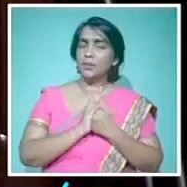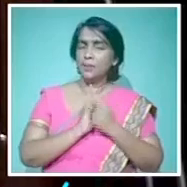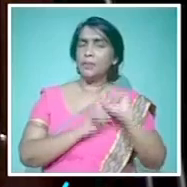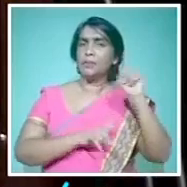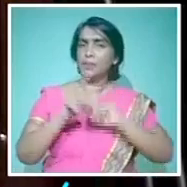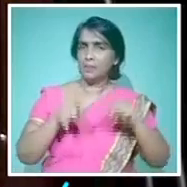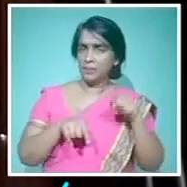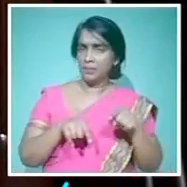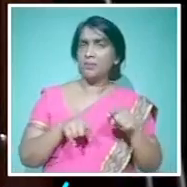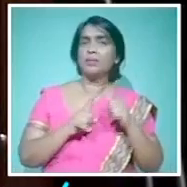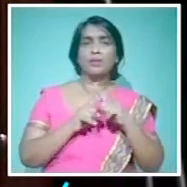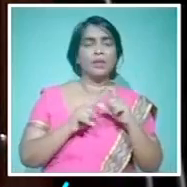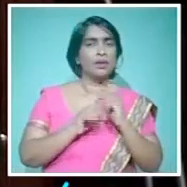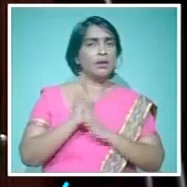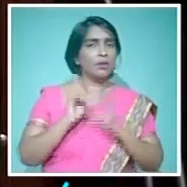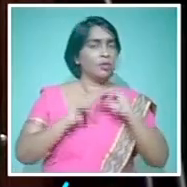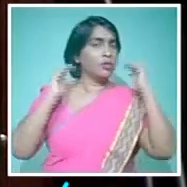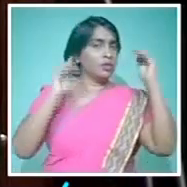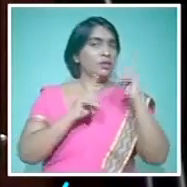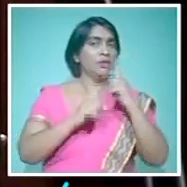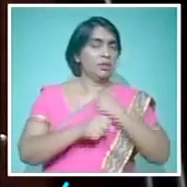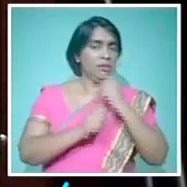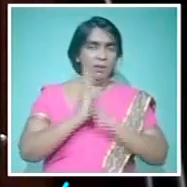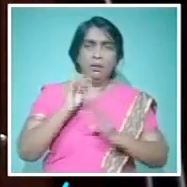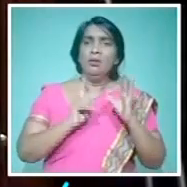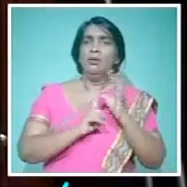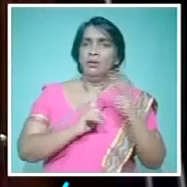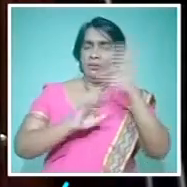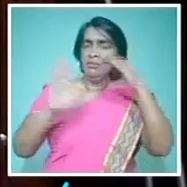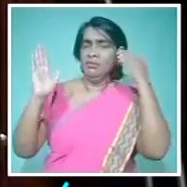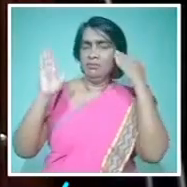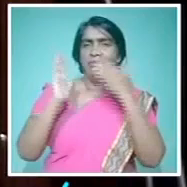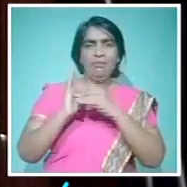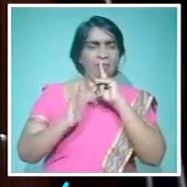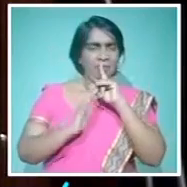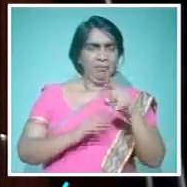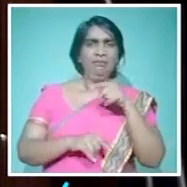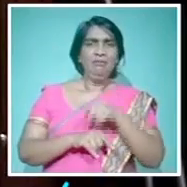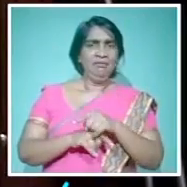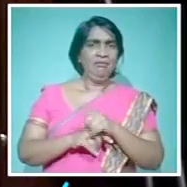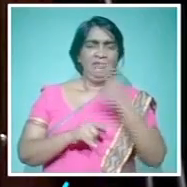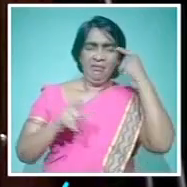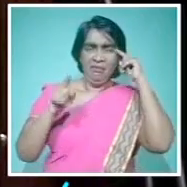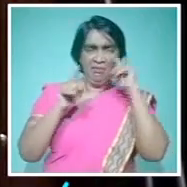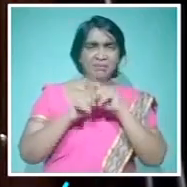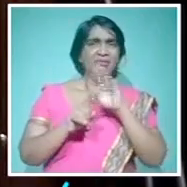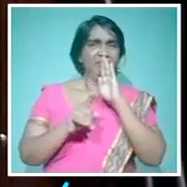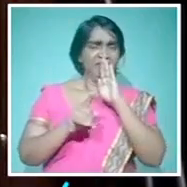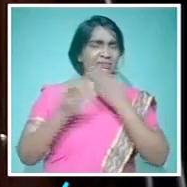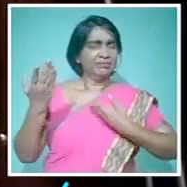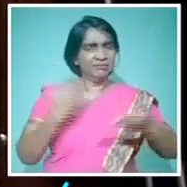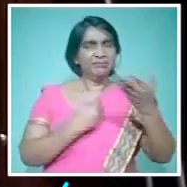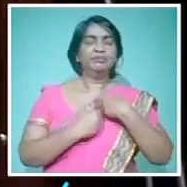සභාවේ අධ්‍යාපන මැතිතුමා උසස් අධ්‍යාපන ජමතුම ඇතුළු අයගේ අවධානයට මම යොමු කරනවා මේක සම්බන්ධව අපි